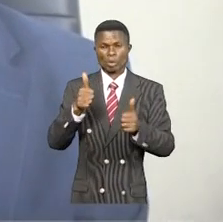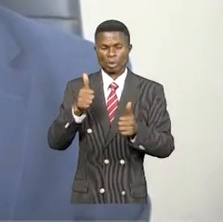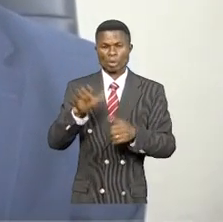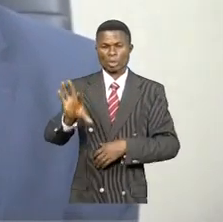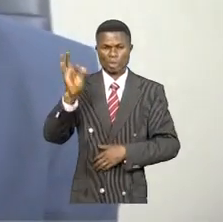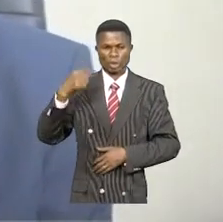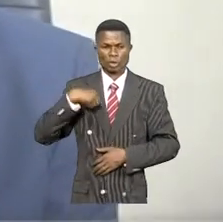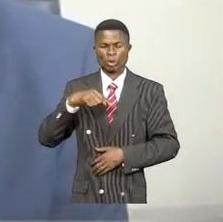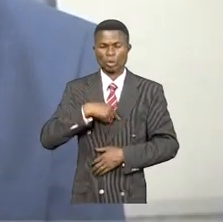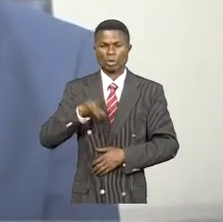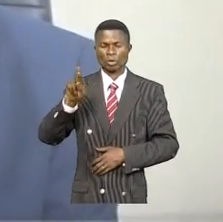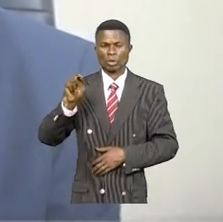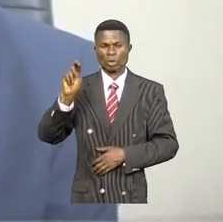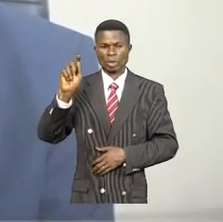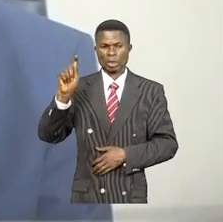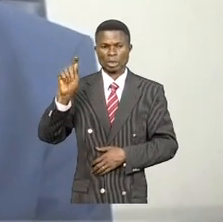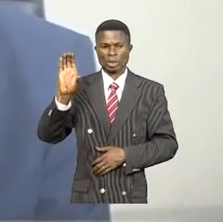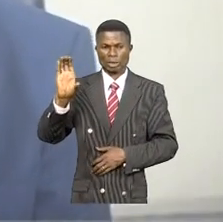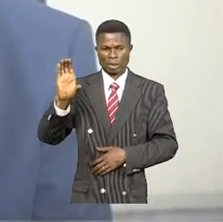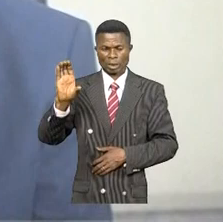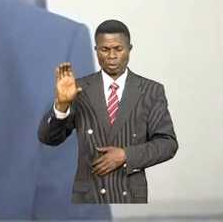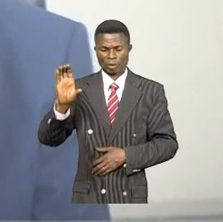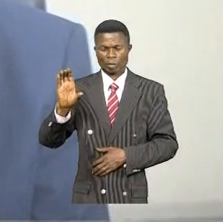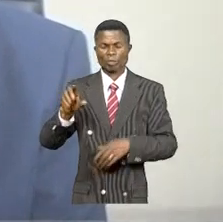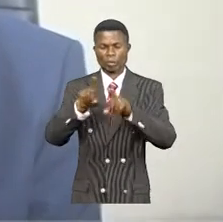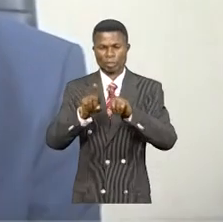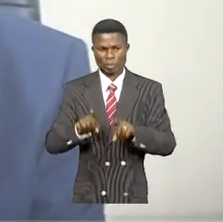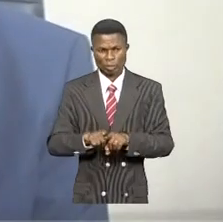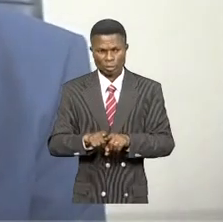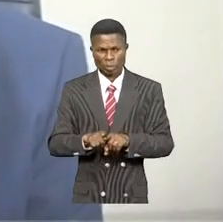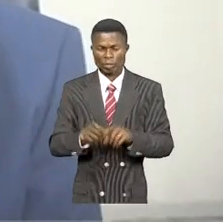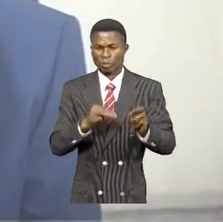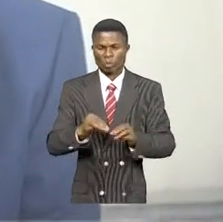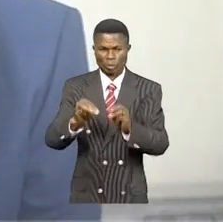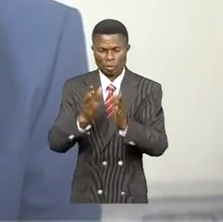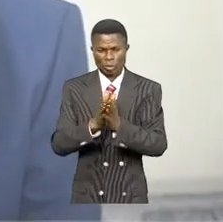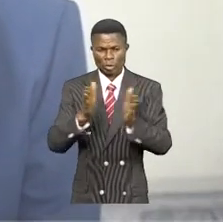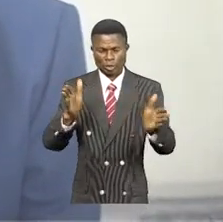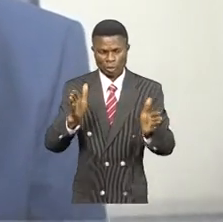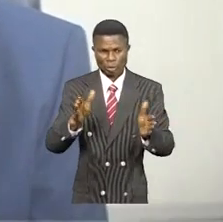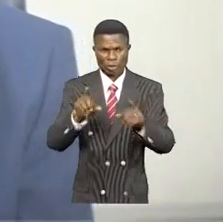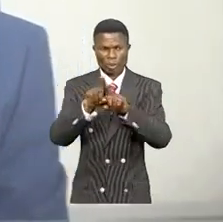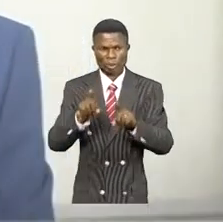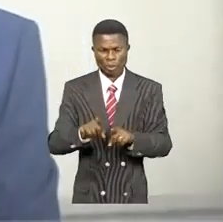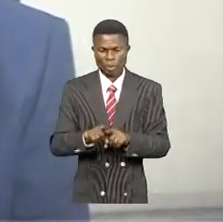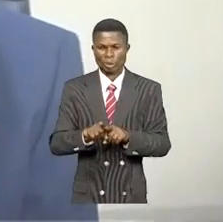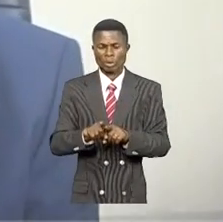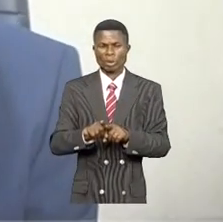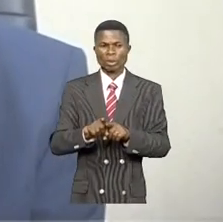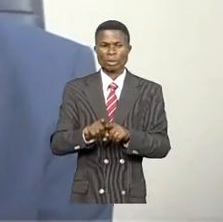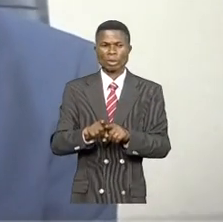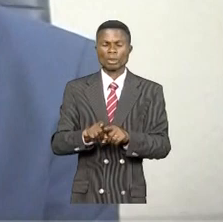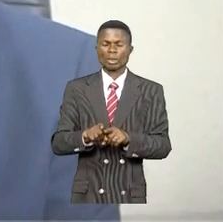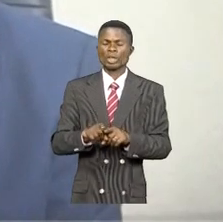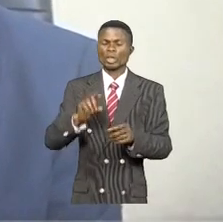zélant d'une manière financière, d'une manière des équipements, ont pris à bras les